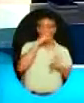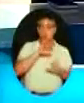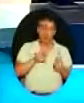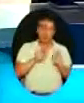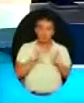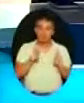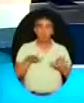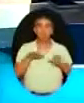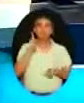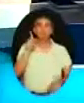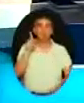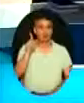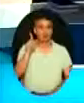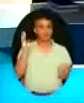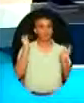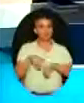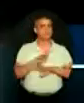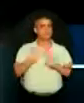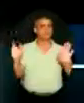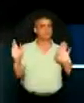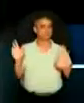זה, הממשלה הזאת לדעתי יכולה ליפול.